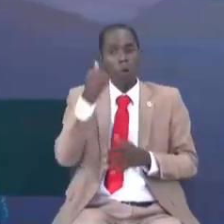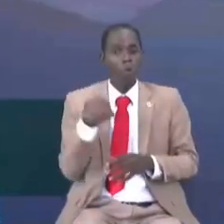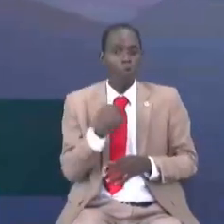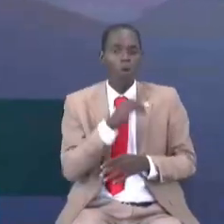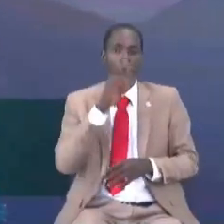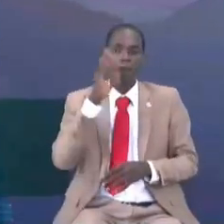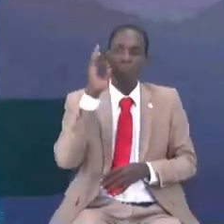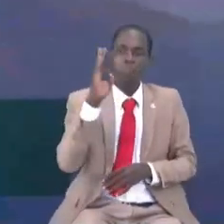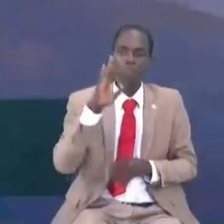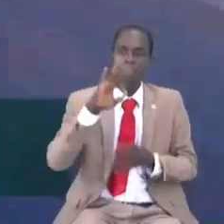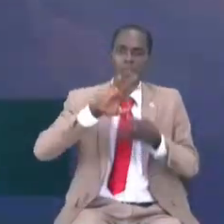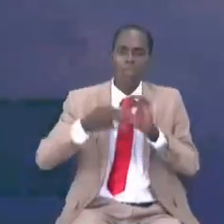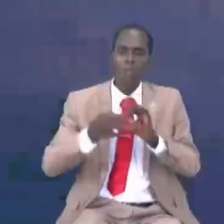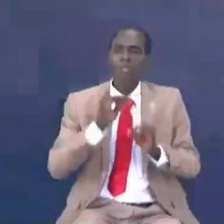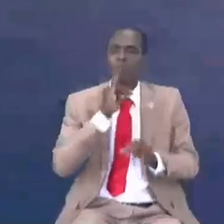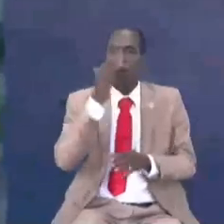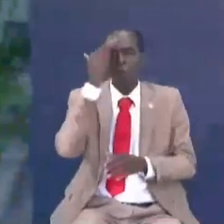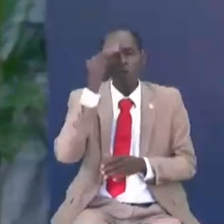le salut de Dieu.